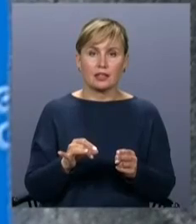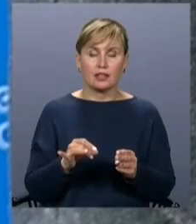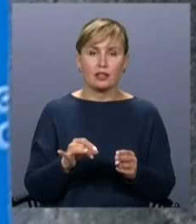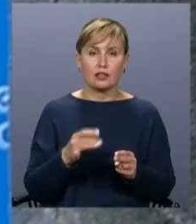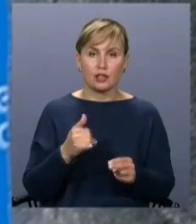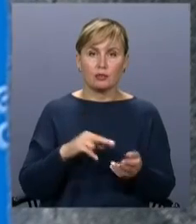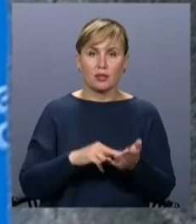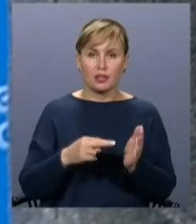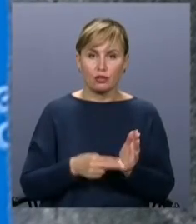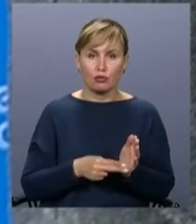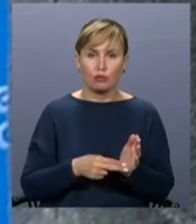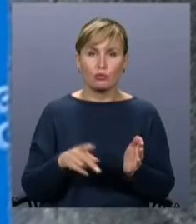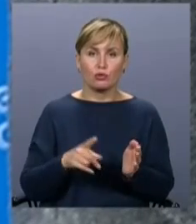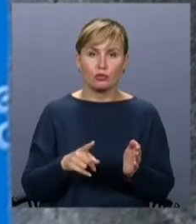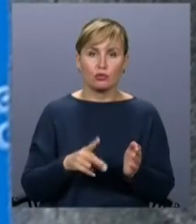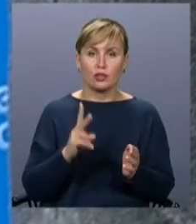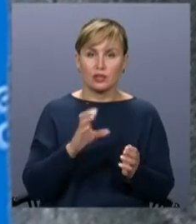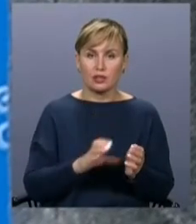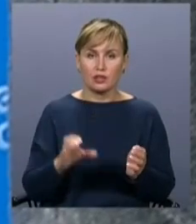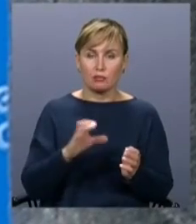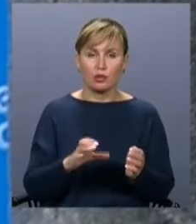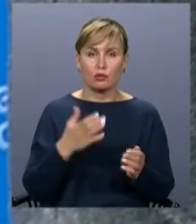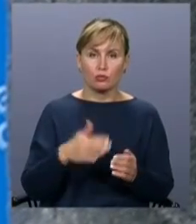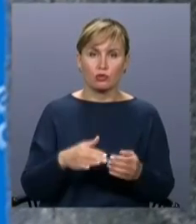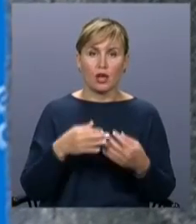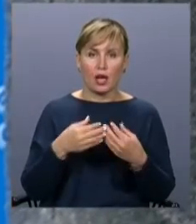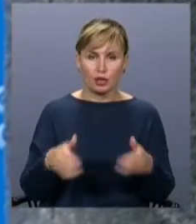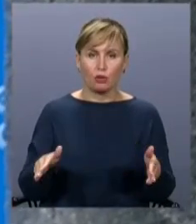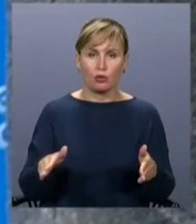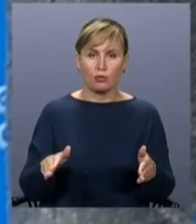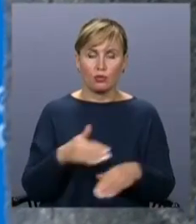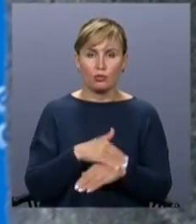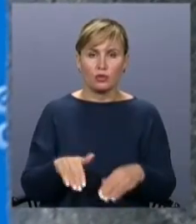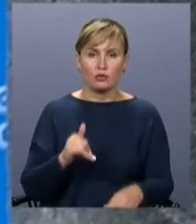прогнозируем, что где-то к сентябрю месяце мы уже проезд откроем на проспекте Назарбаева.